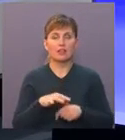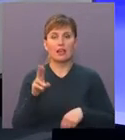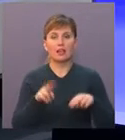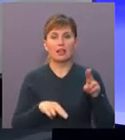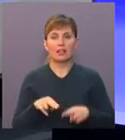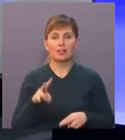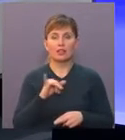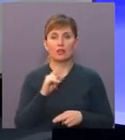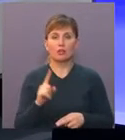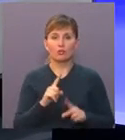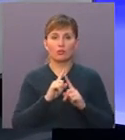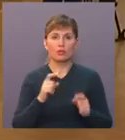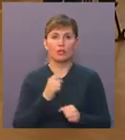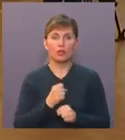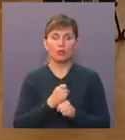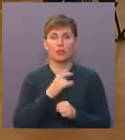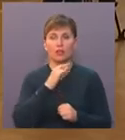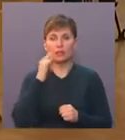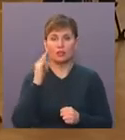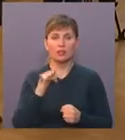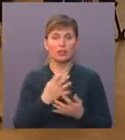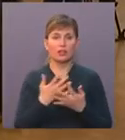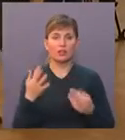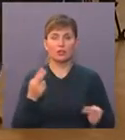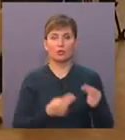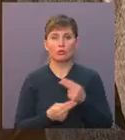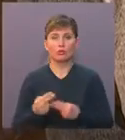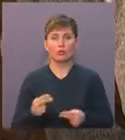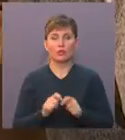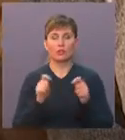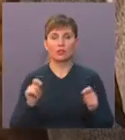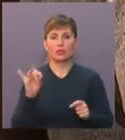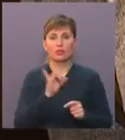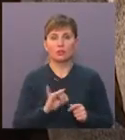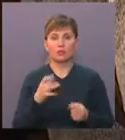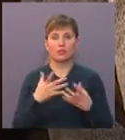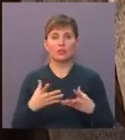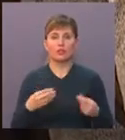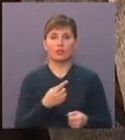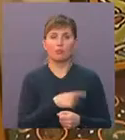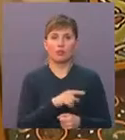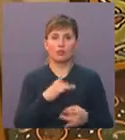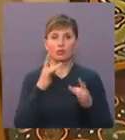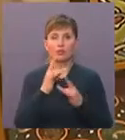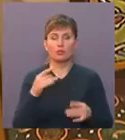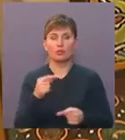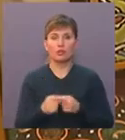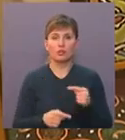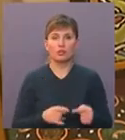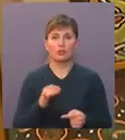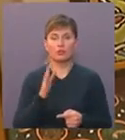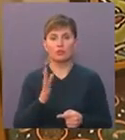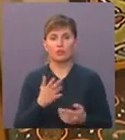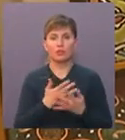Наурыза». Уникальные работы казахстанских и иранских художников раскрывают историю весеннего праздника, культуру, традицию и быт